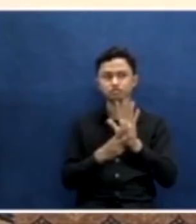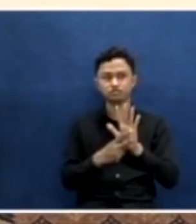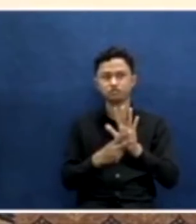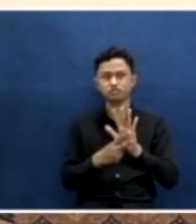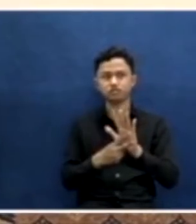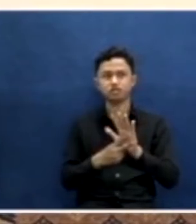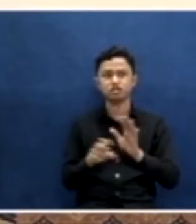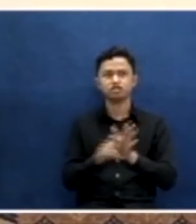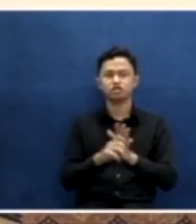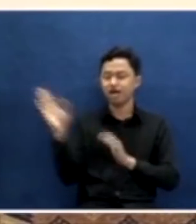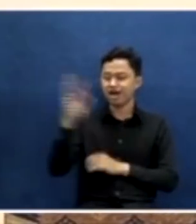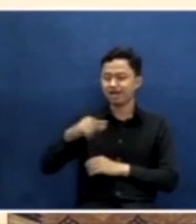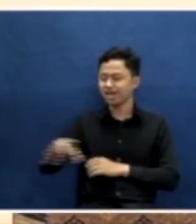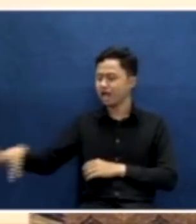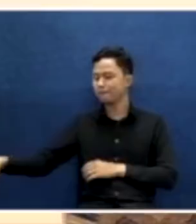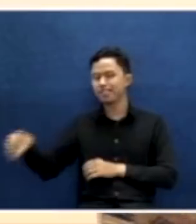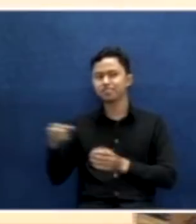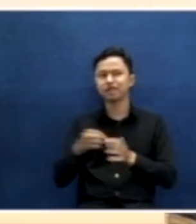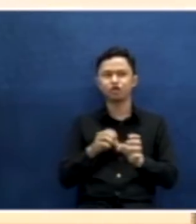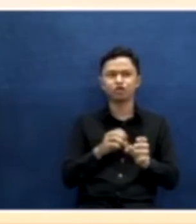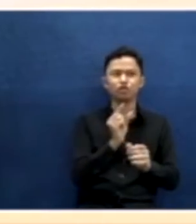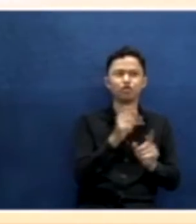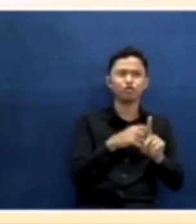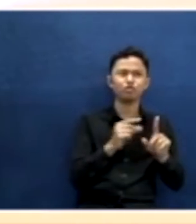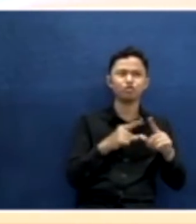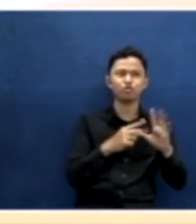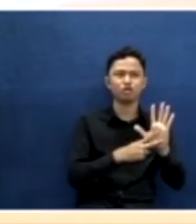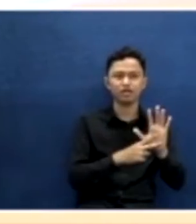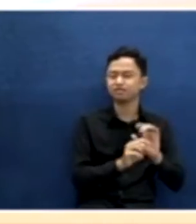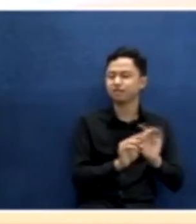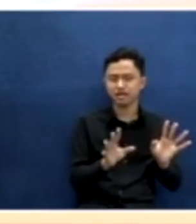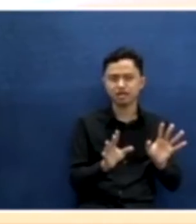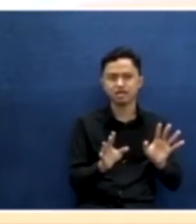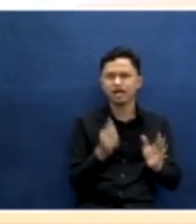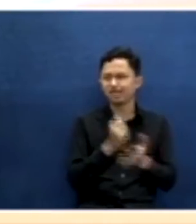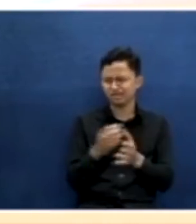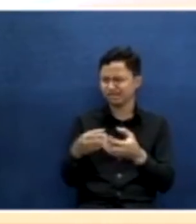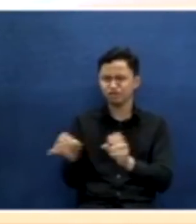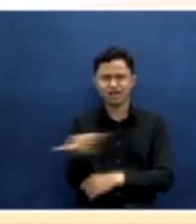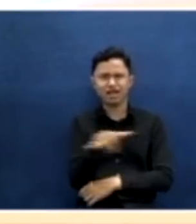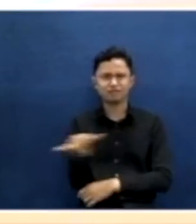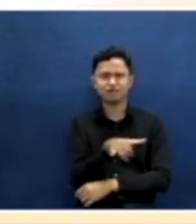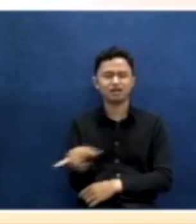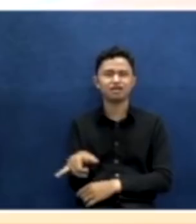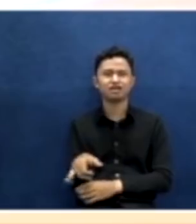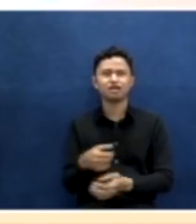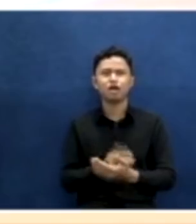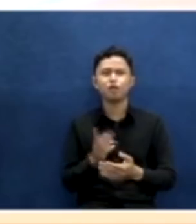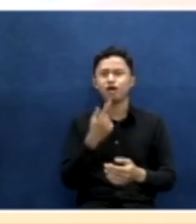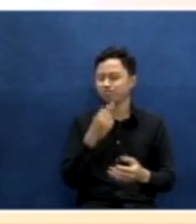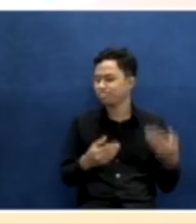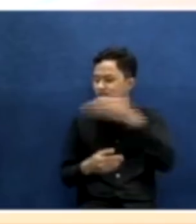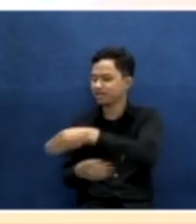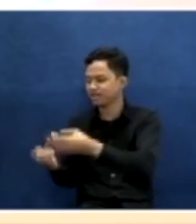gede kemudian hari ini kita mengambil telur yang lebih kecil padahal sama-sama telur bukan kemudian telur Kemudian datang berikutnya membawa